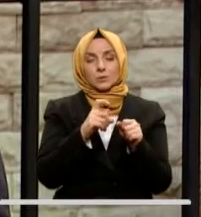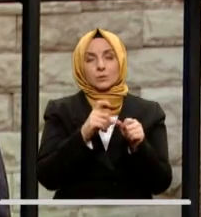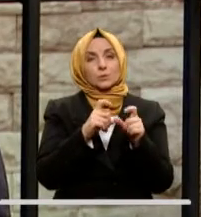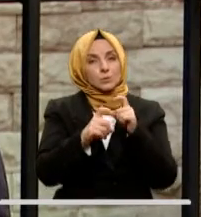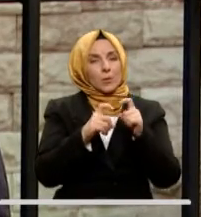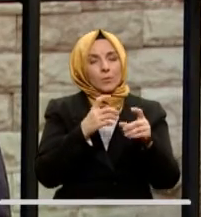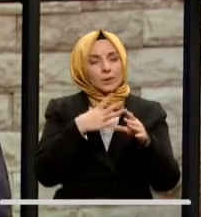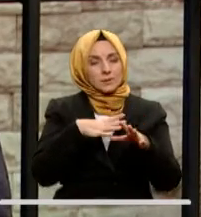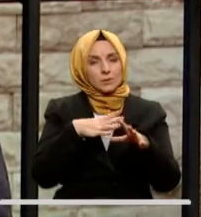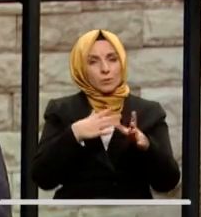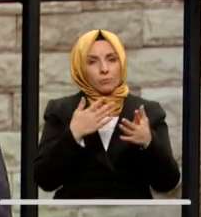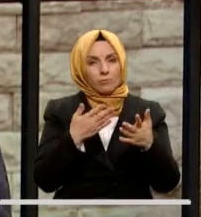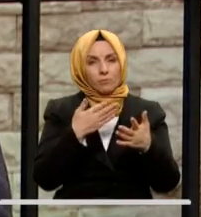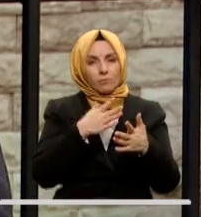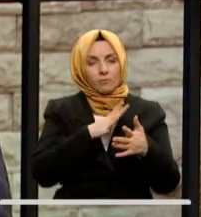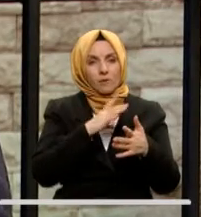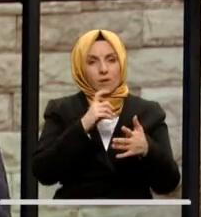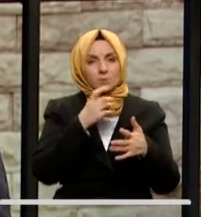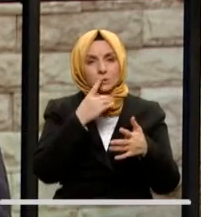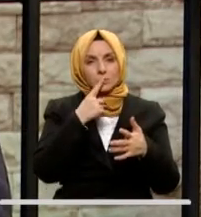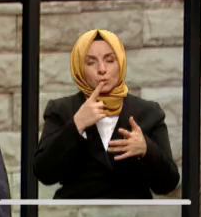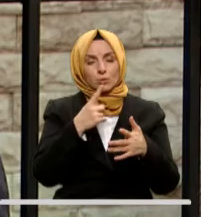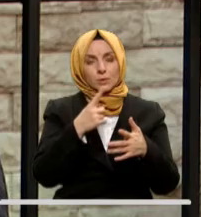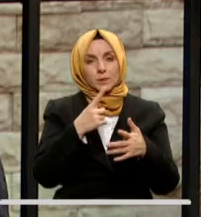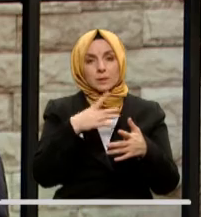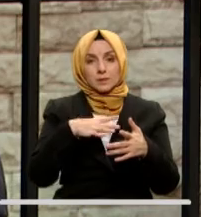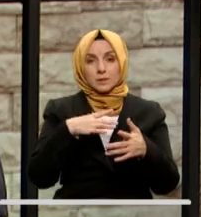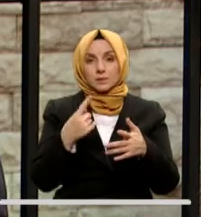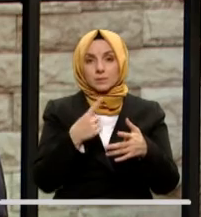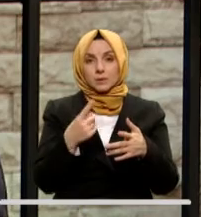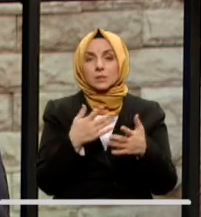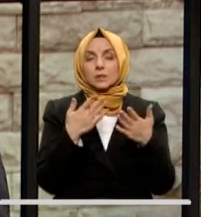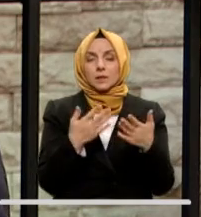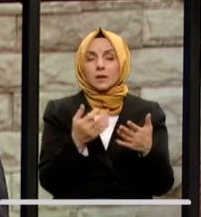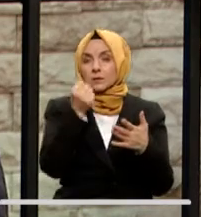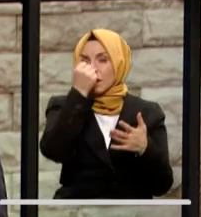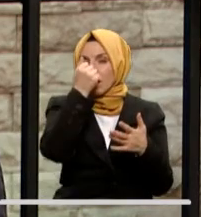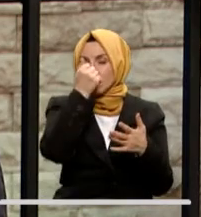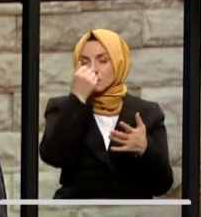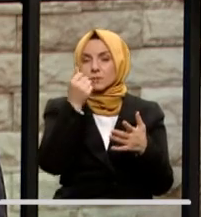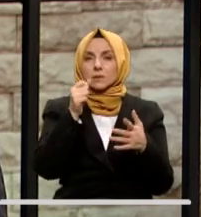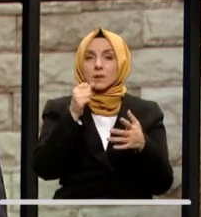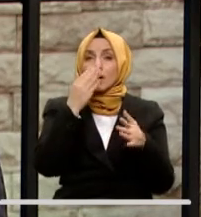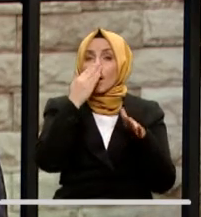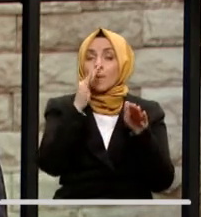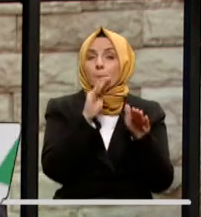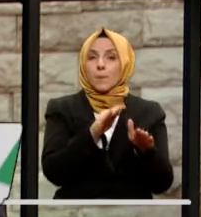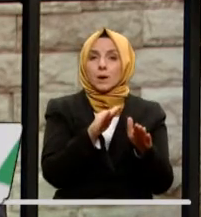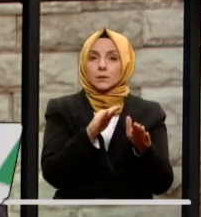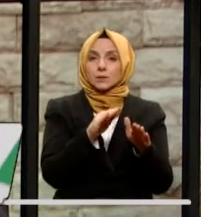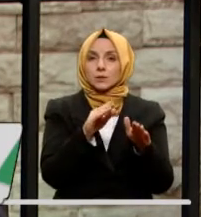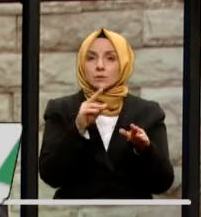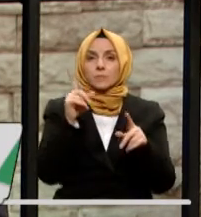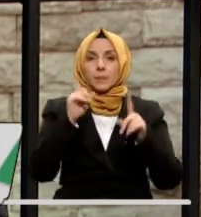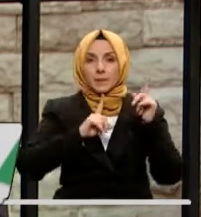vatandaşlarımız kan bağışlamak isteyenler kanver.org sitesinden her gün nerede kan bağışlayan alabileceklerini